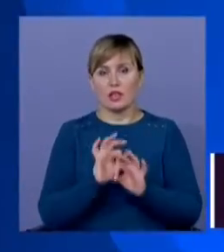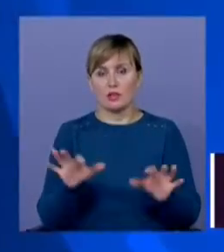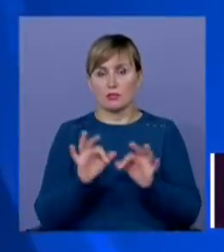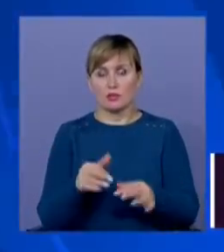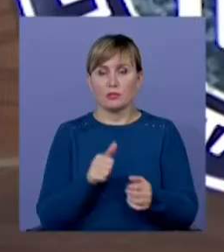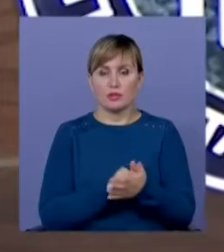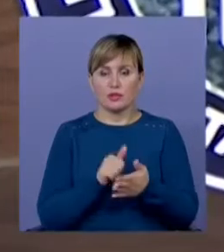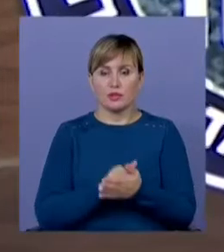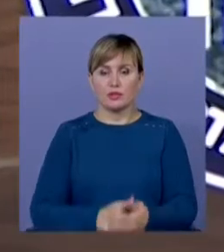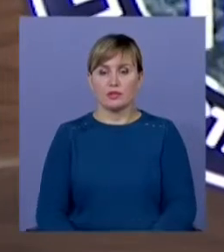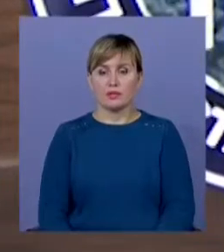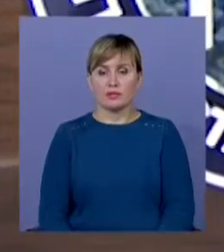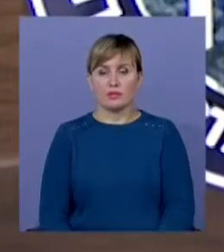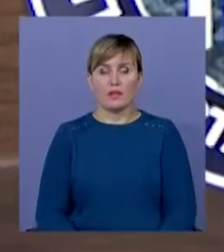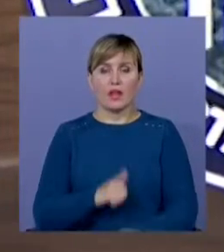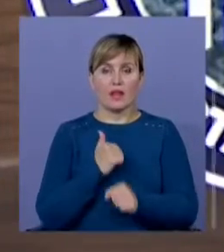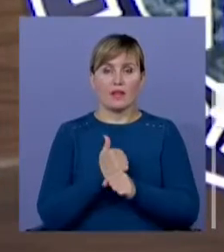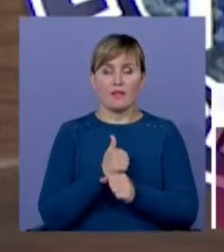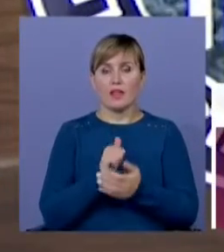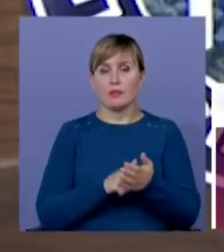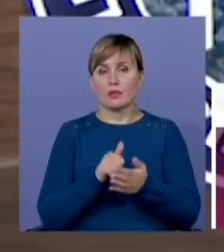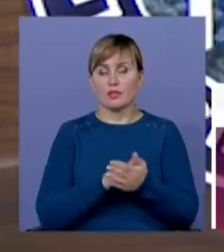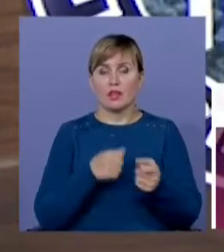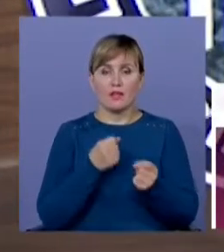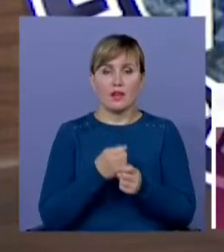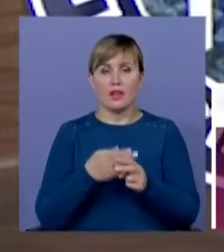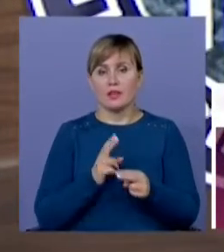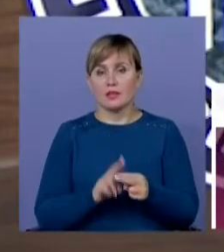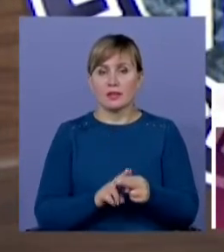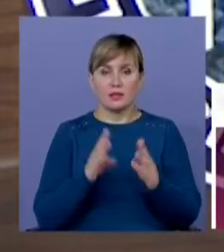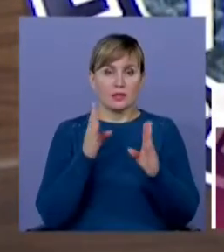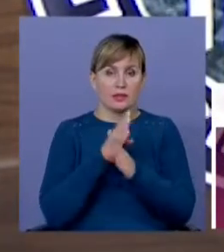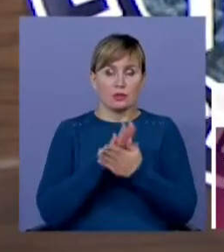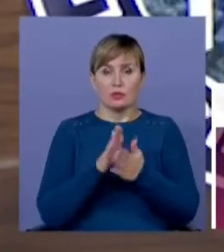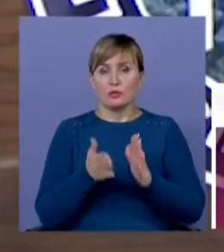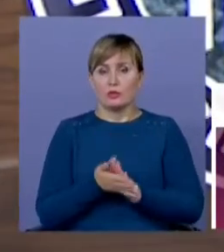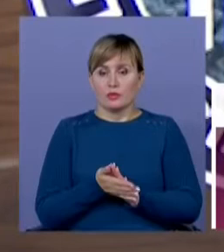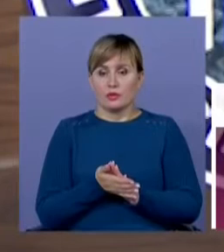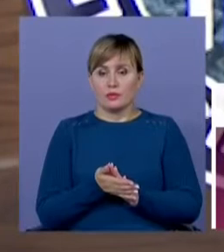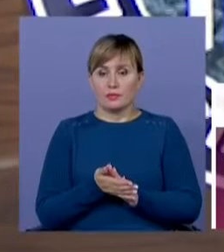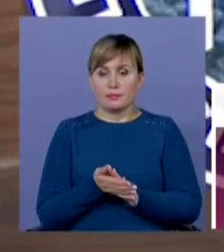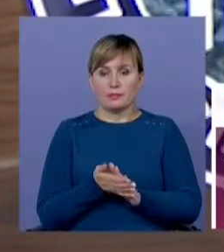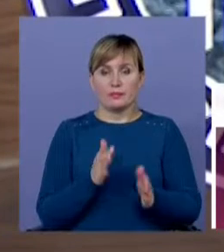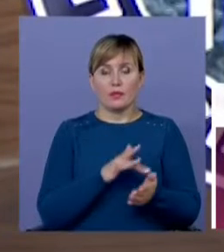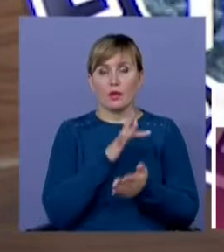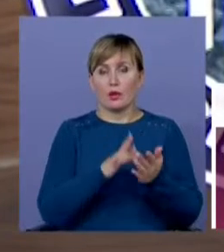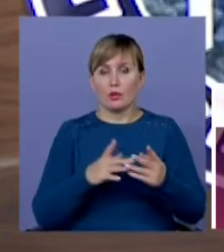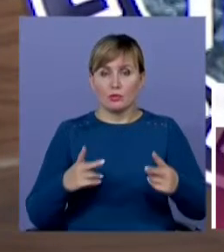аварии. Ну, основная причина аварии в связи с климатическими условиями в городе Нур-Султан